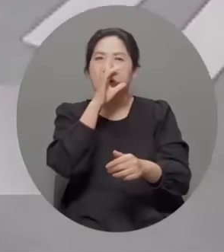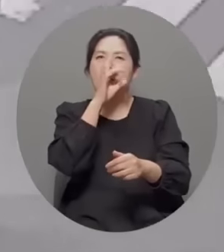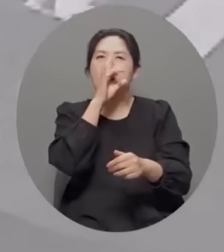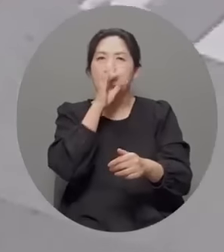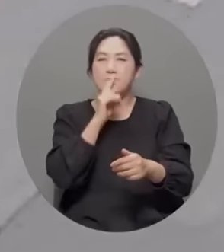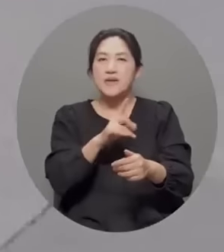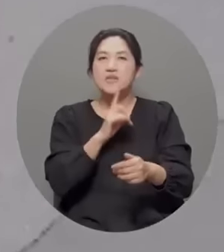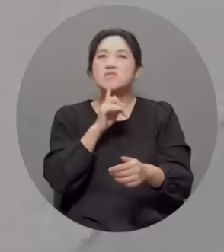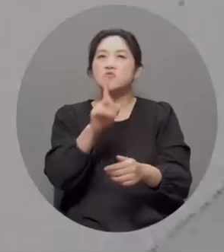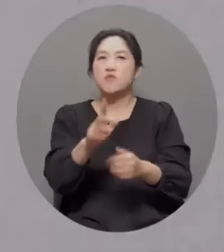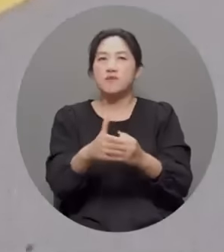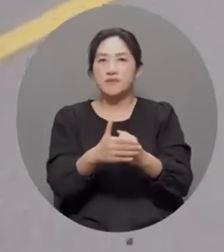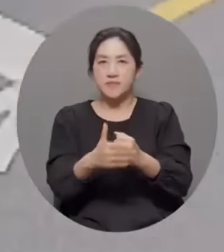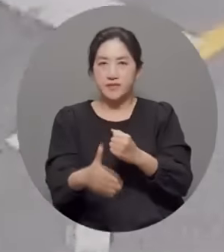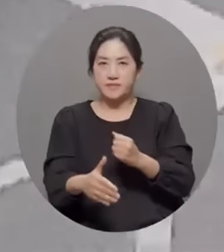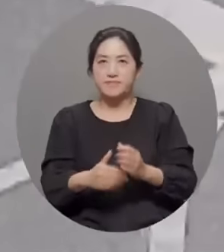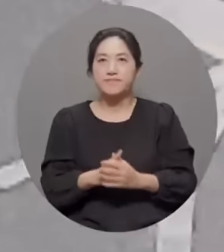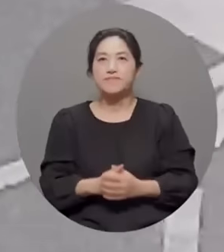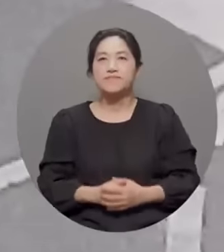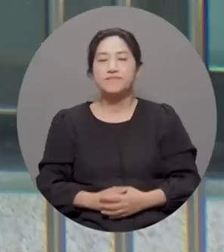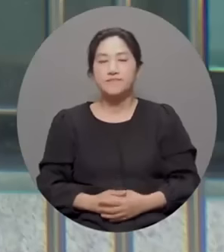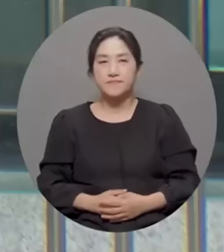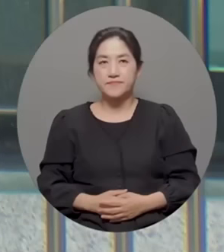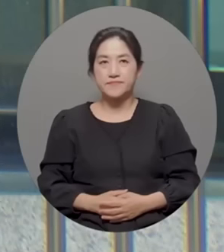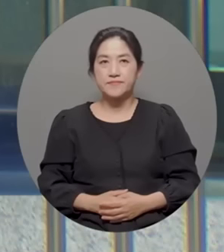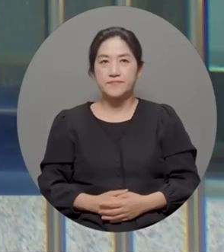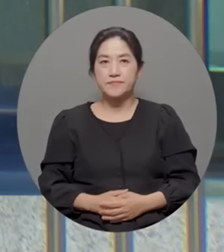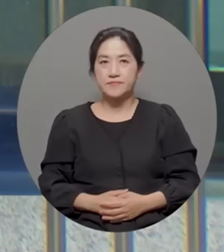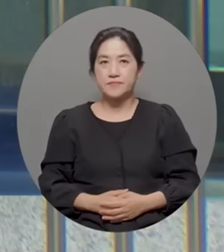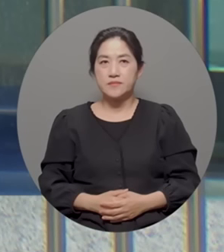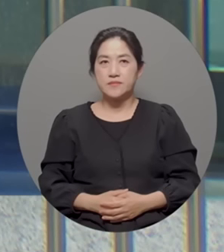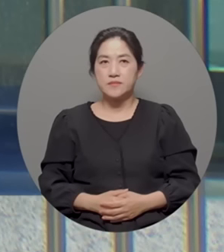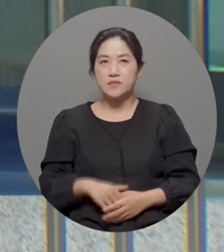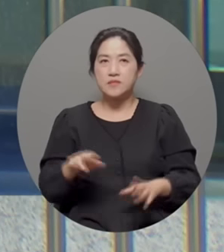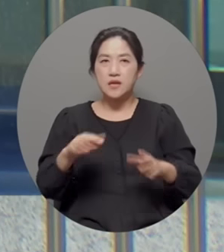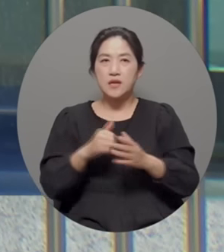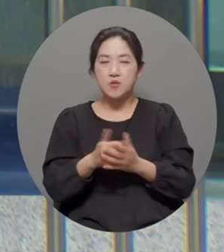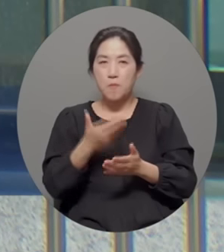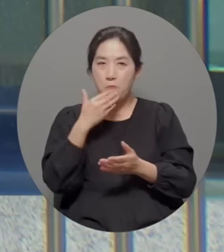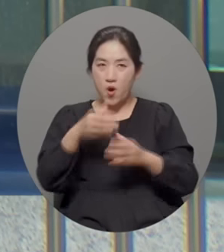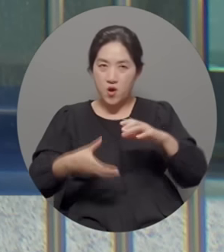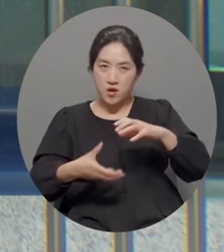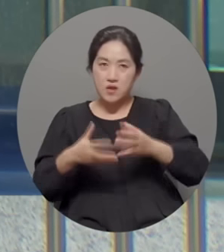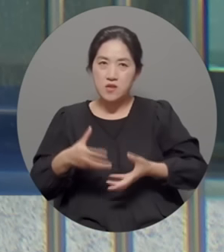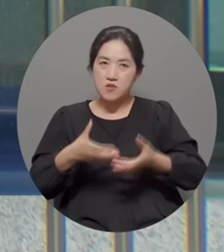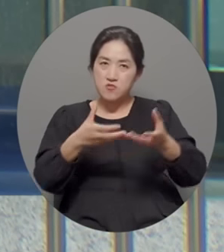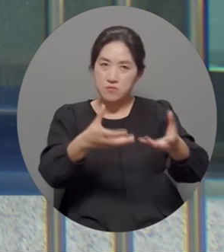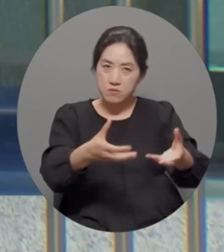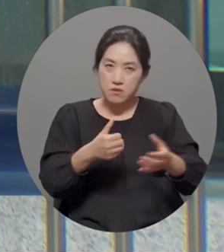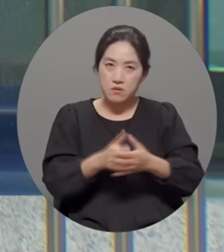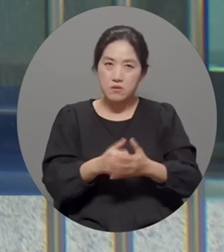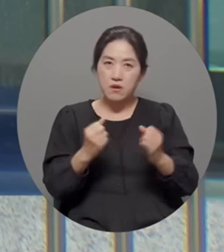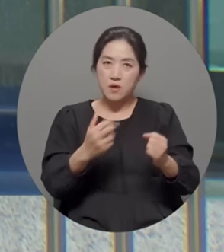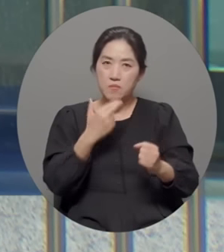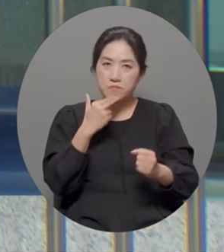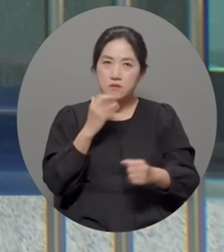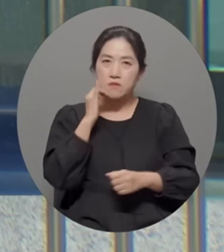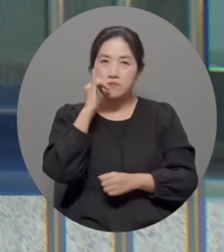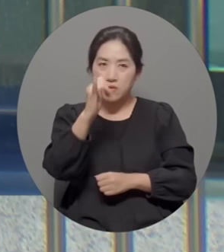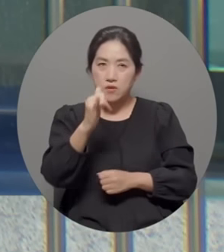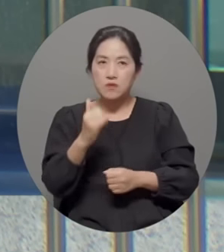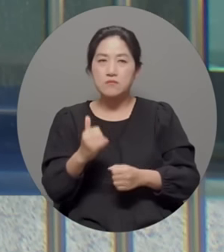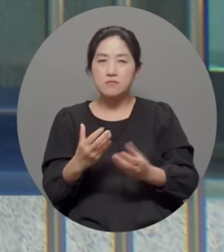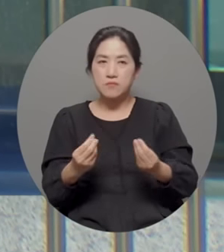않는다는 신고가 접수됐기 때문입니다. 그날 좀 들키고 갔다는 거지. 낮으로 갔는데 안 계셔서